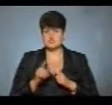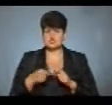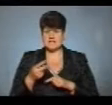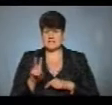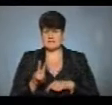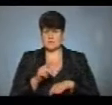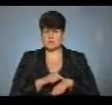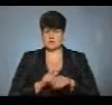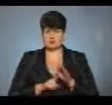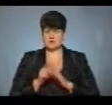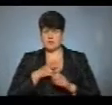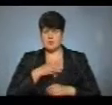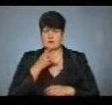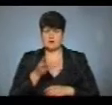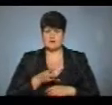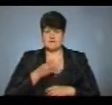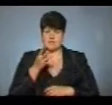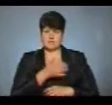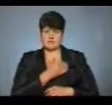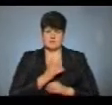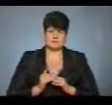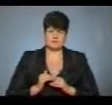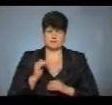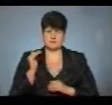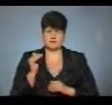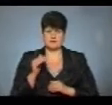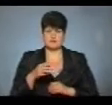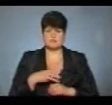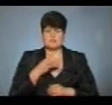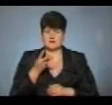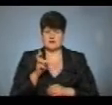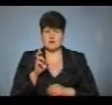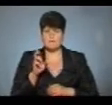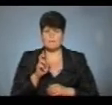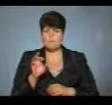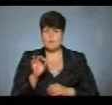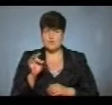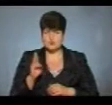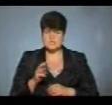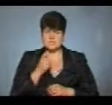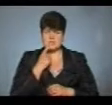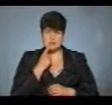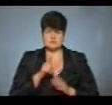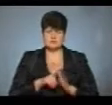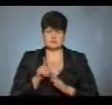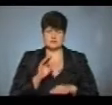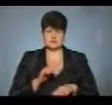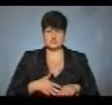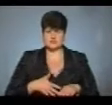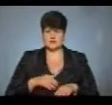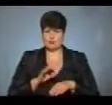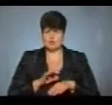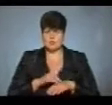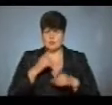години почала рвати, почалася температура, вирвала борщ і яйця. Почався в неї живіт боліти,